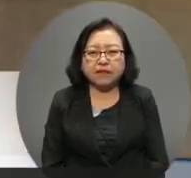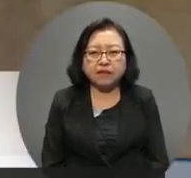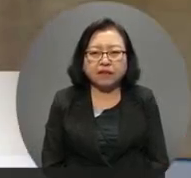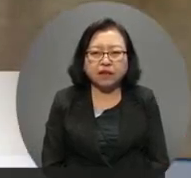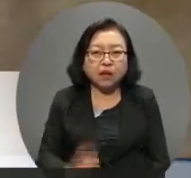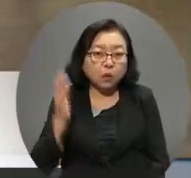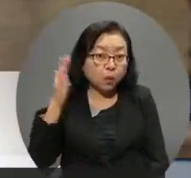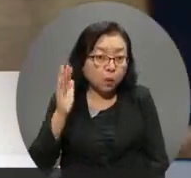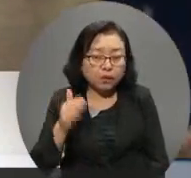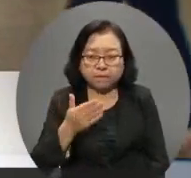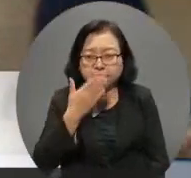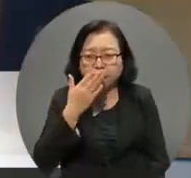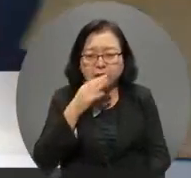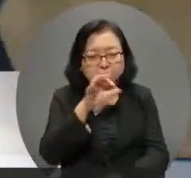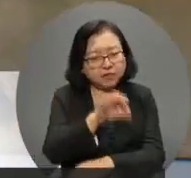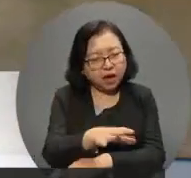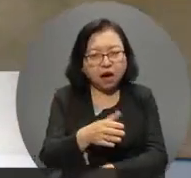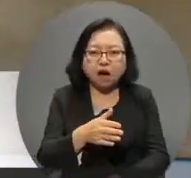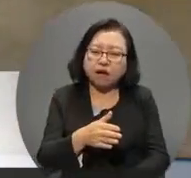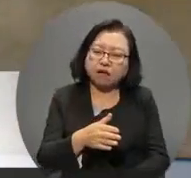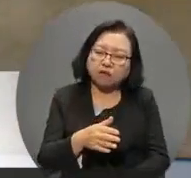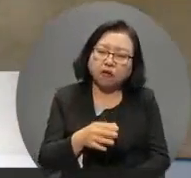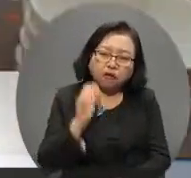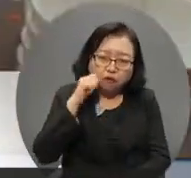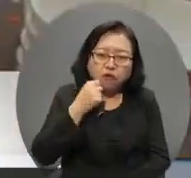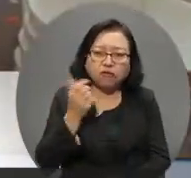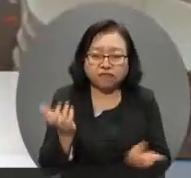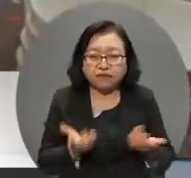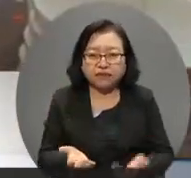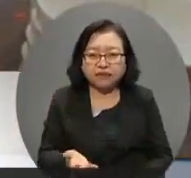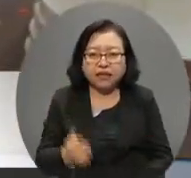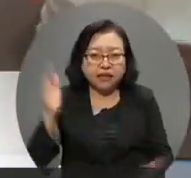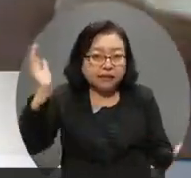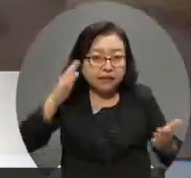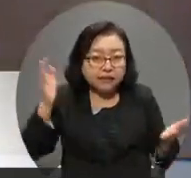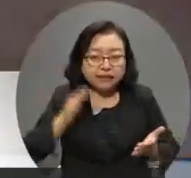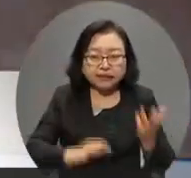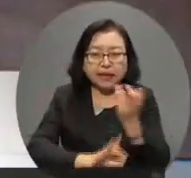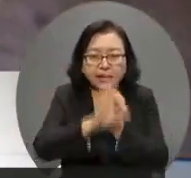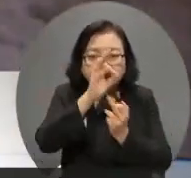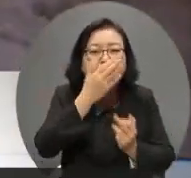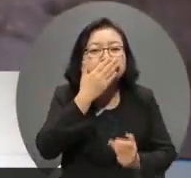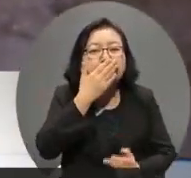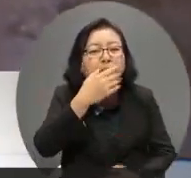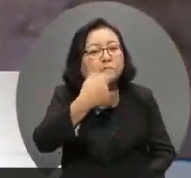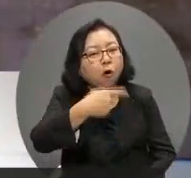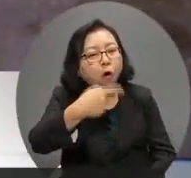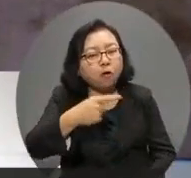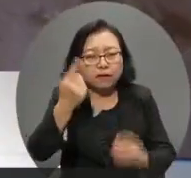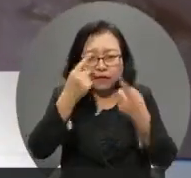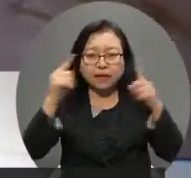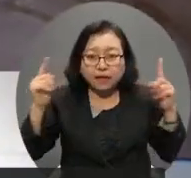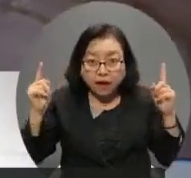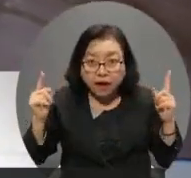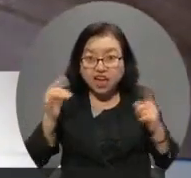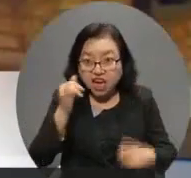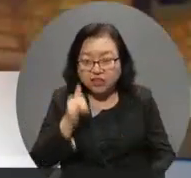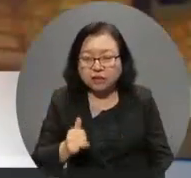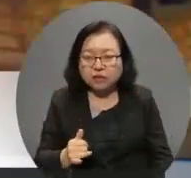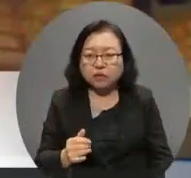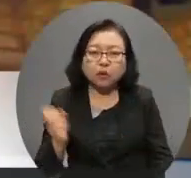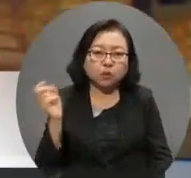요즘 밥 한 끼 사 먹기 어려운데 학생들에게 아침밥을 1,000원에 제공하는 대학이 늘고 있죠. 더 나아가